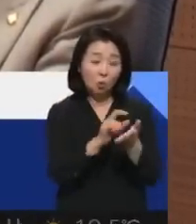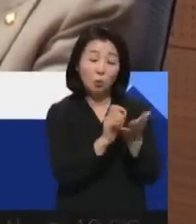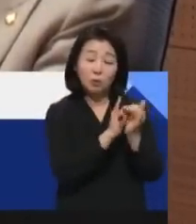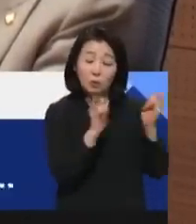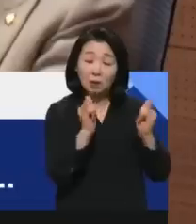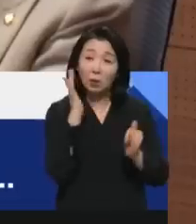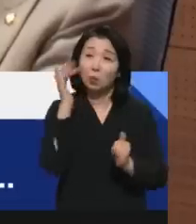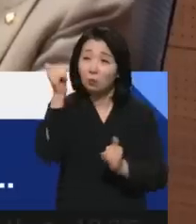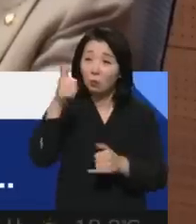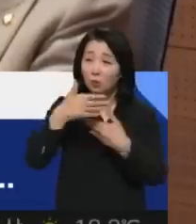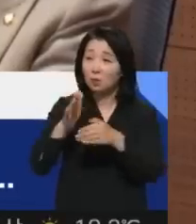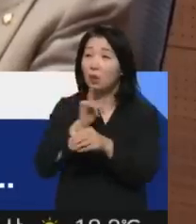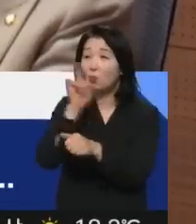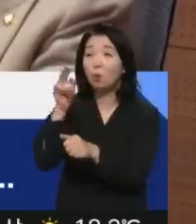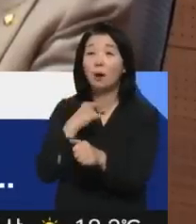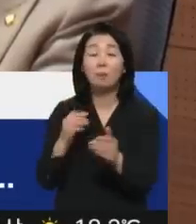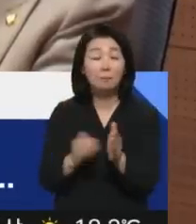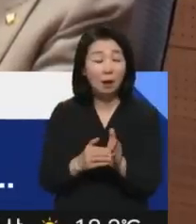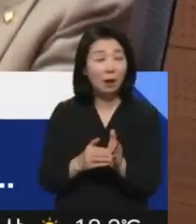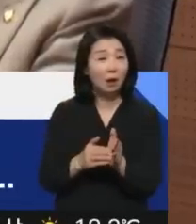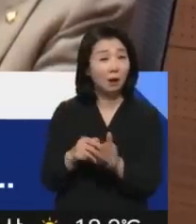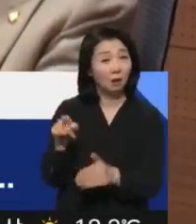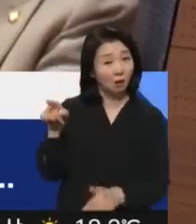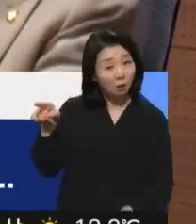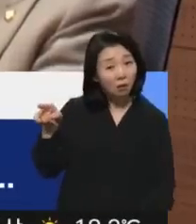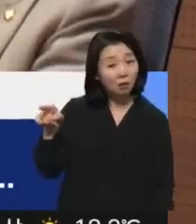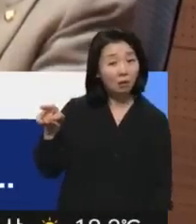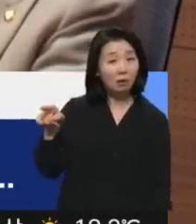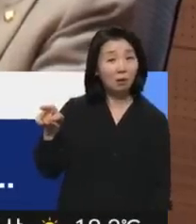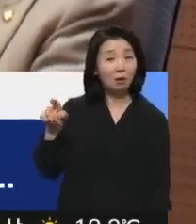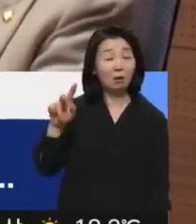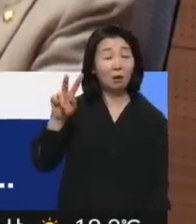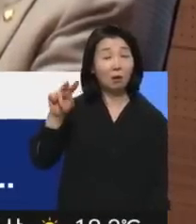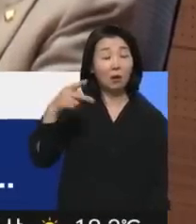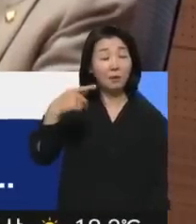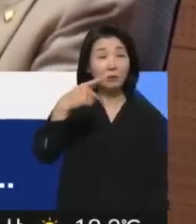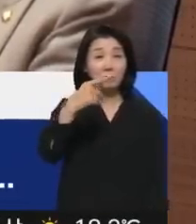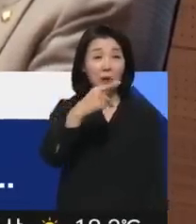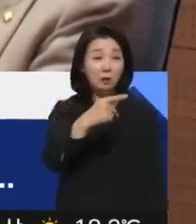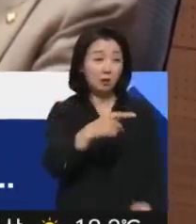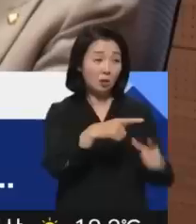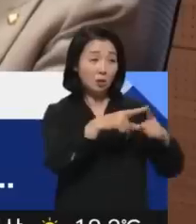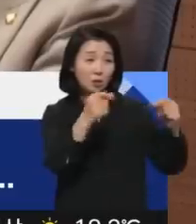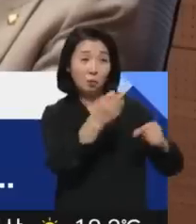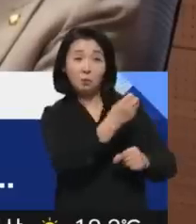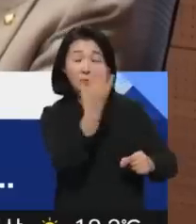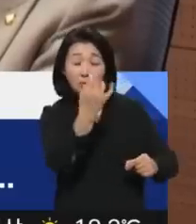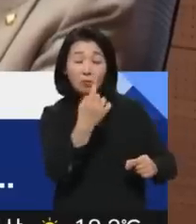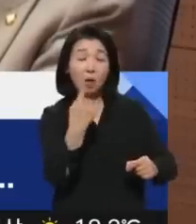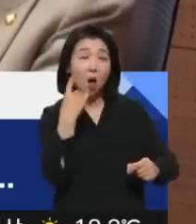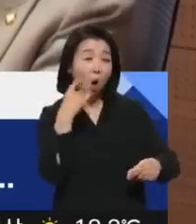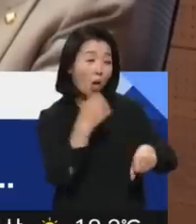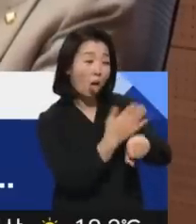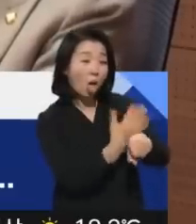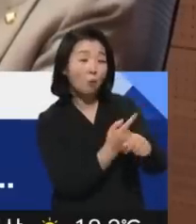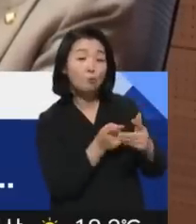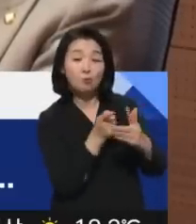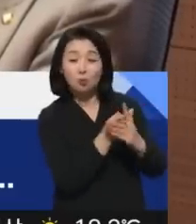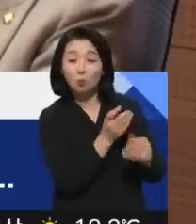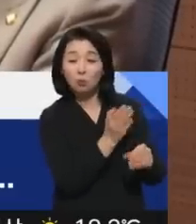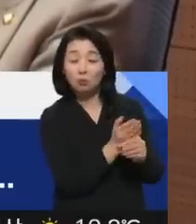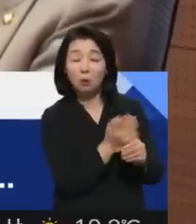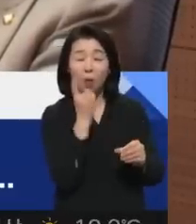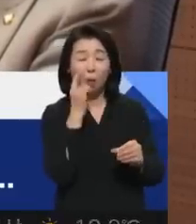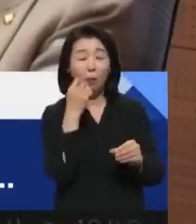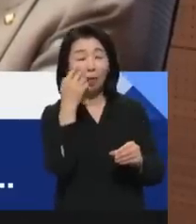그런 정도의 기계를 갖고 있는 곳이라면 NHK와 교도통신이 너무나 명확하게 허위 사실을 유포하고 있는데 왜